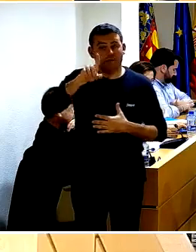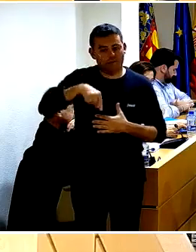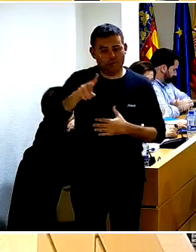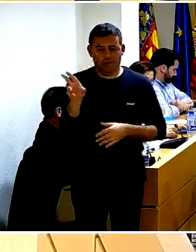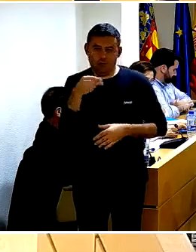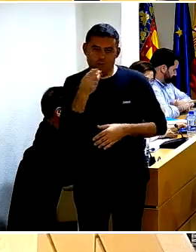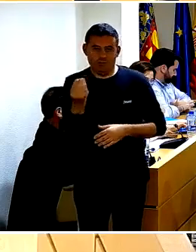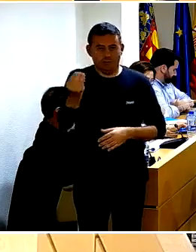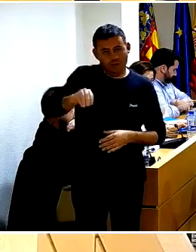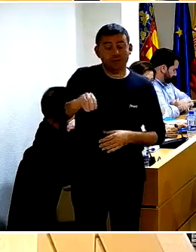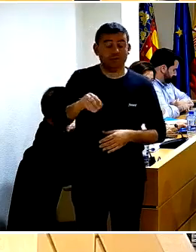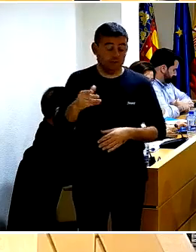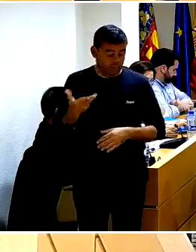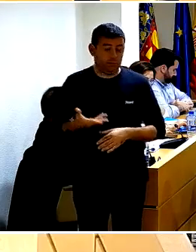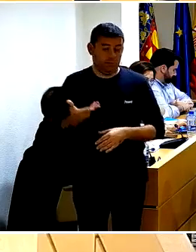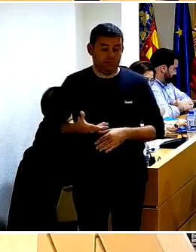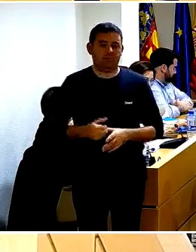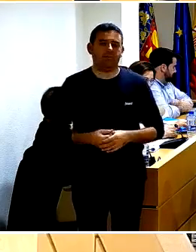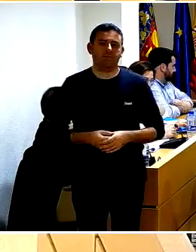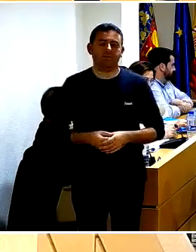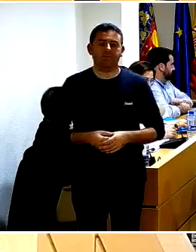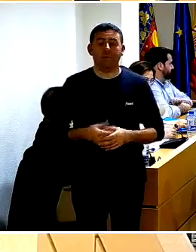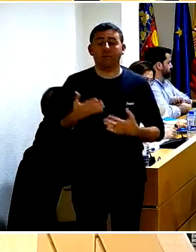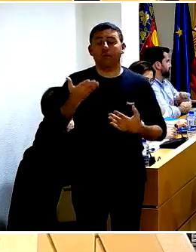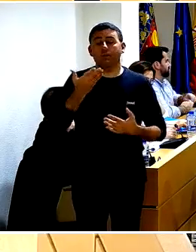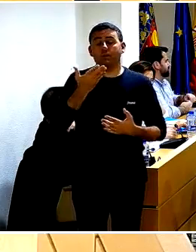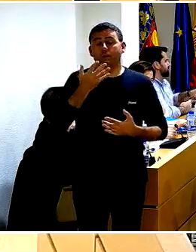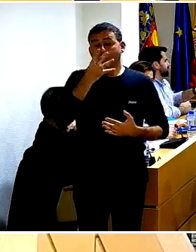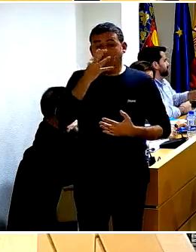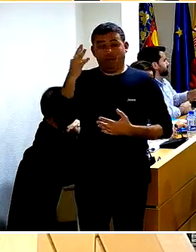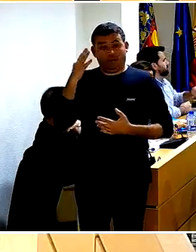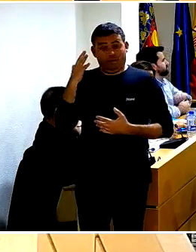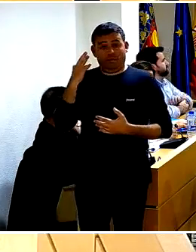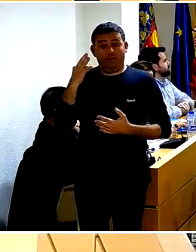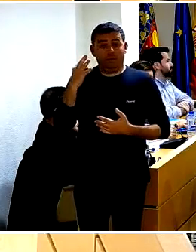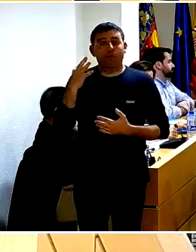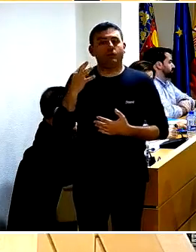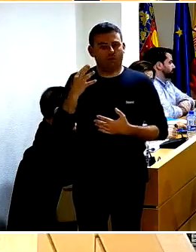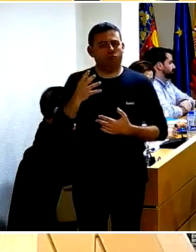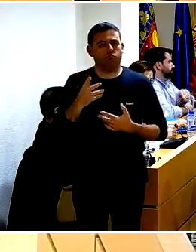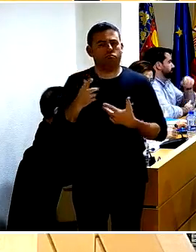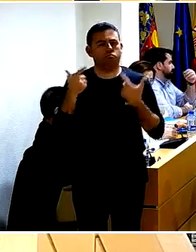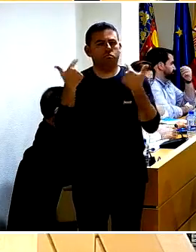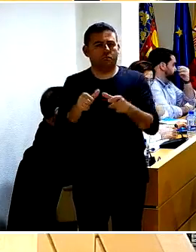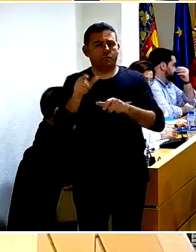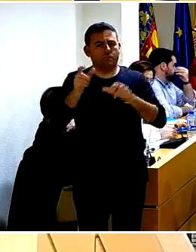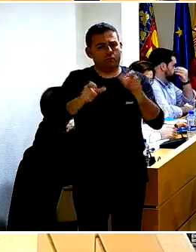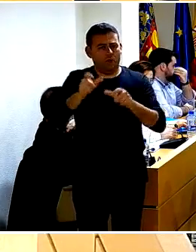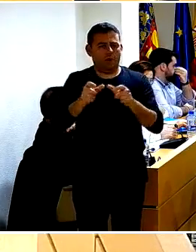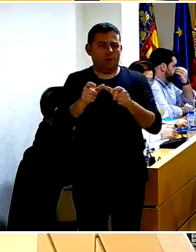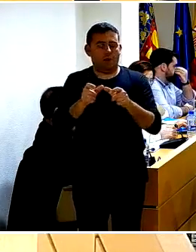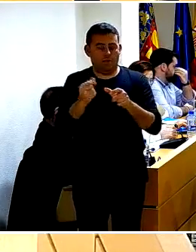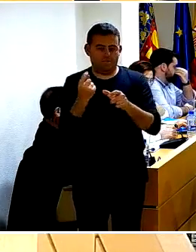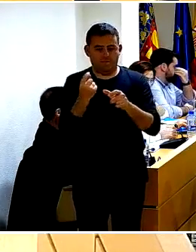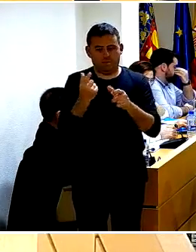això. L'anterior legislatura vam dotar l'àrea de personal per a poder executar aquesta